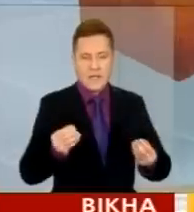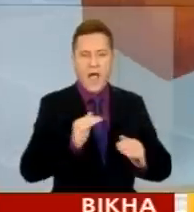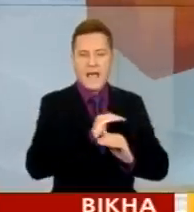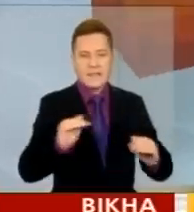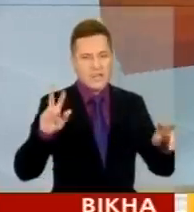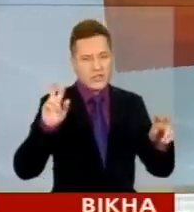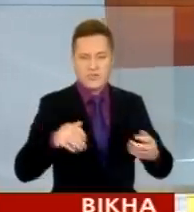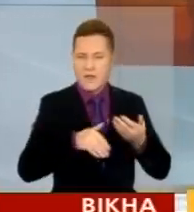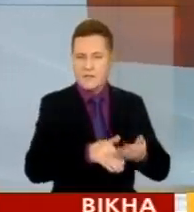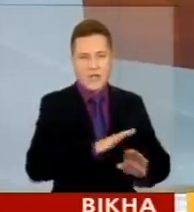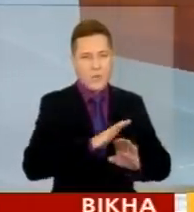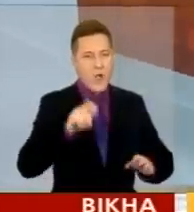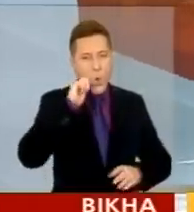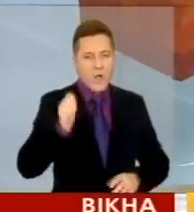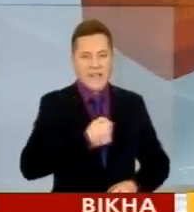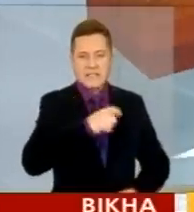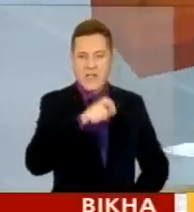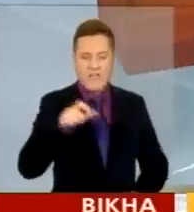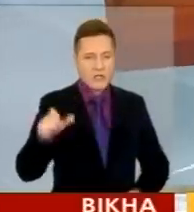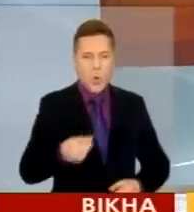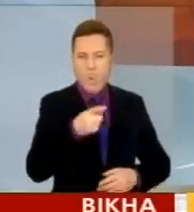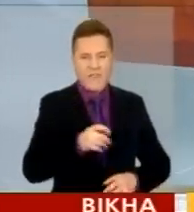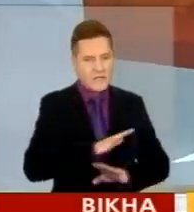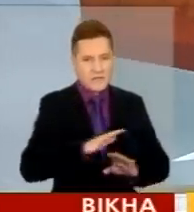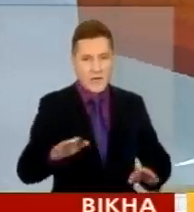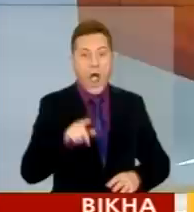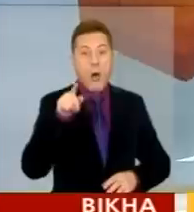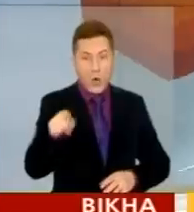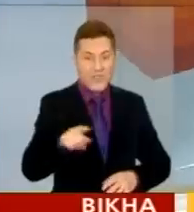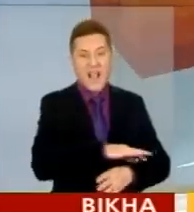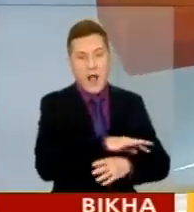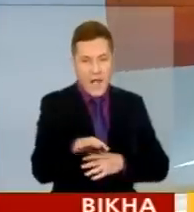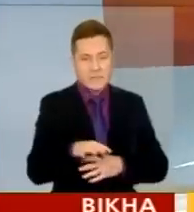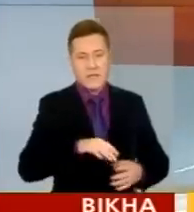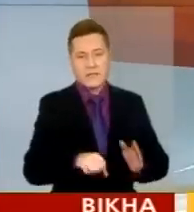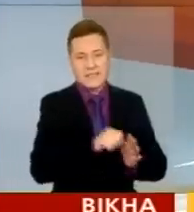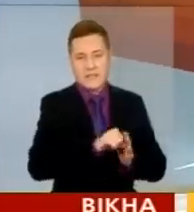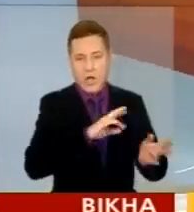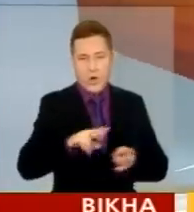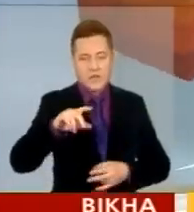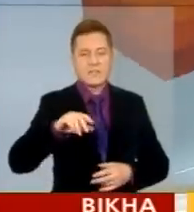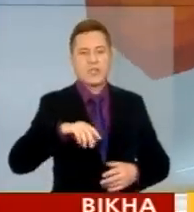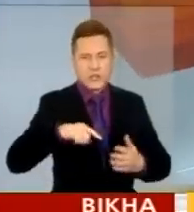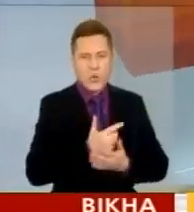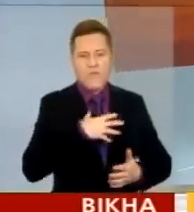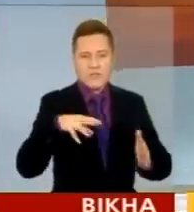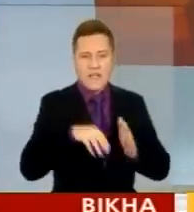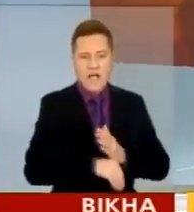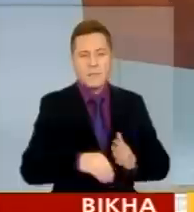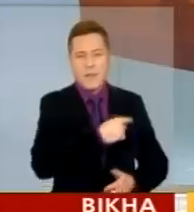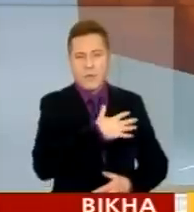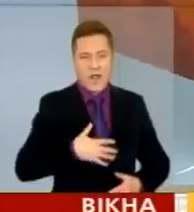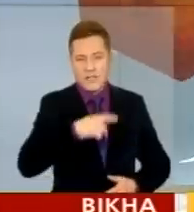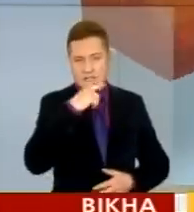тиша не допомогла. Українські військові не стріляють, а по них гатять терористи. Знову загиблі, поранені, а з Росії